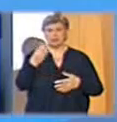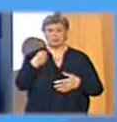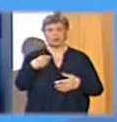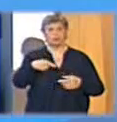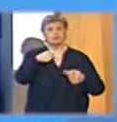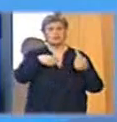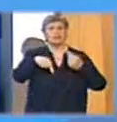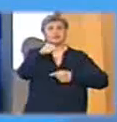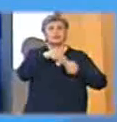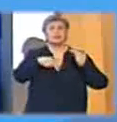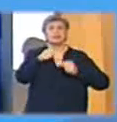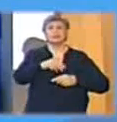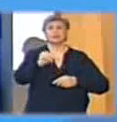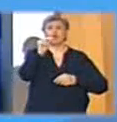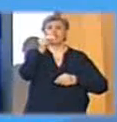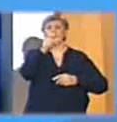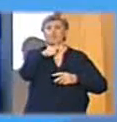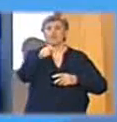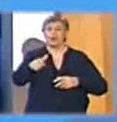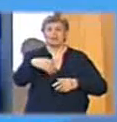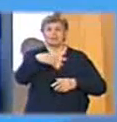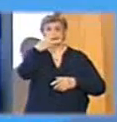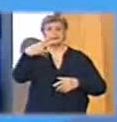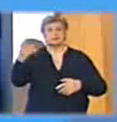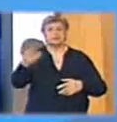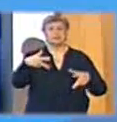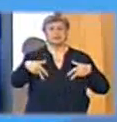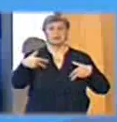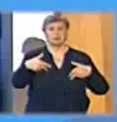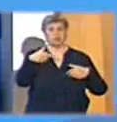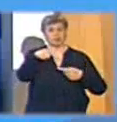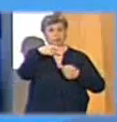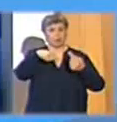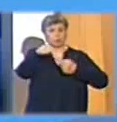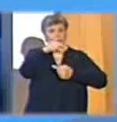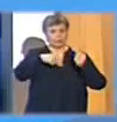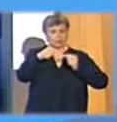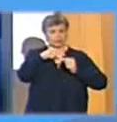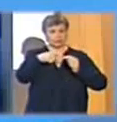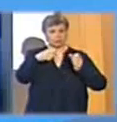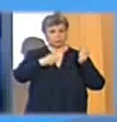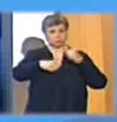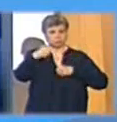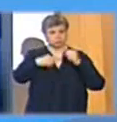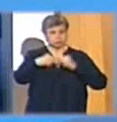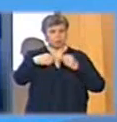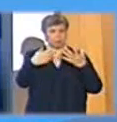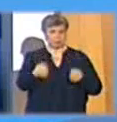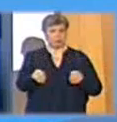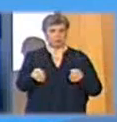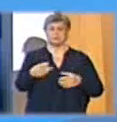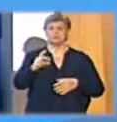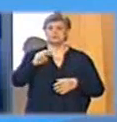Να το ερμηνεύσετε ότι σε έναν διάλογο ειλικρινή και ουσιαστικό θα ακουστούν πολλά πράγματα που ενδεχομένως να